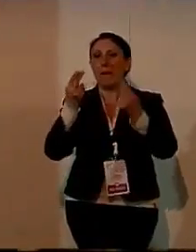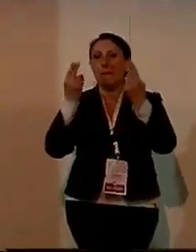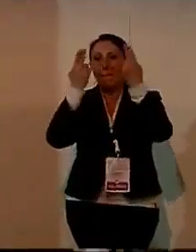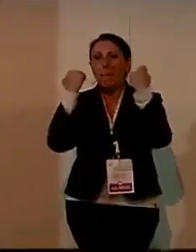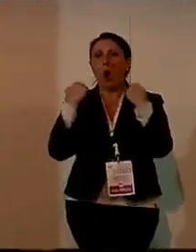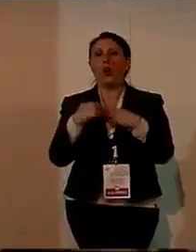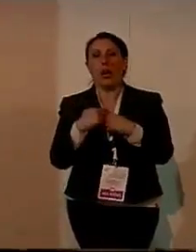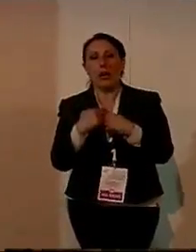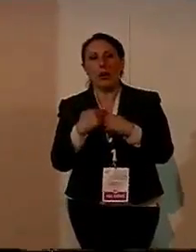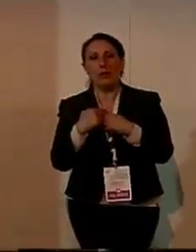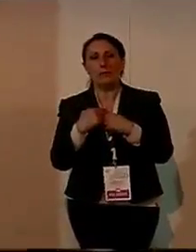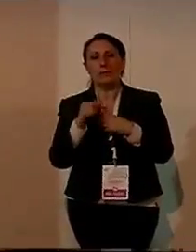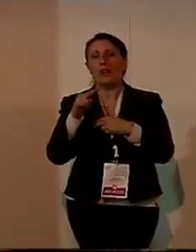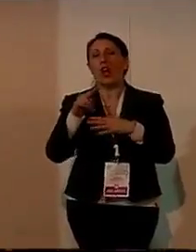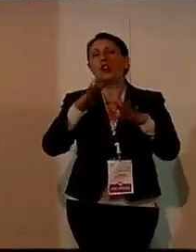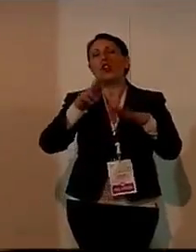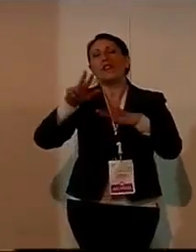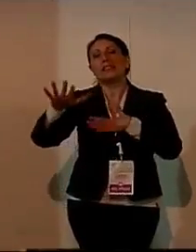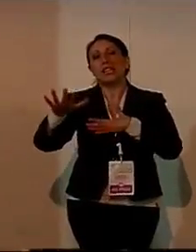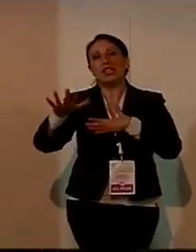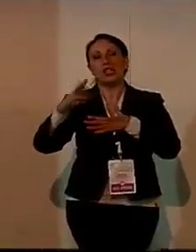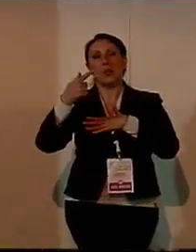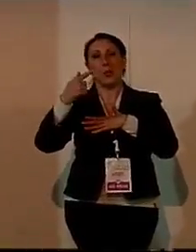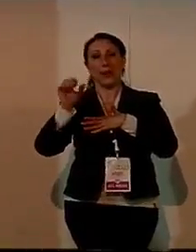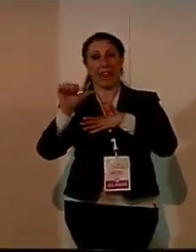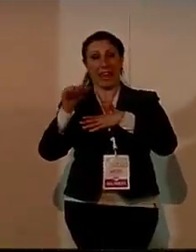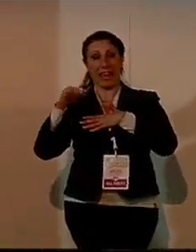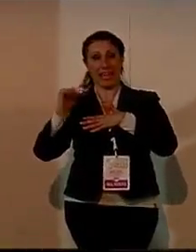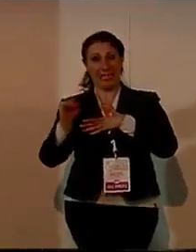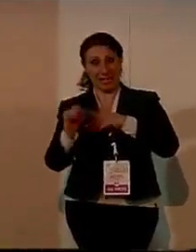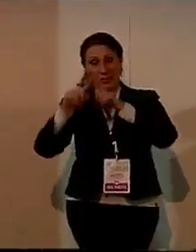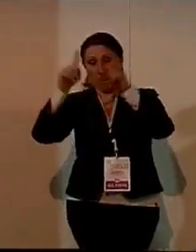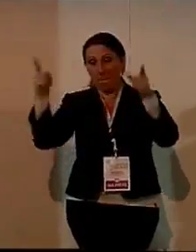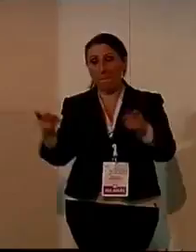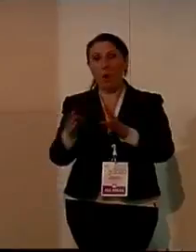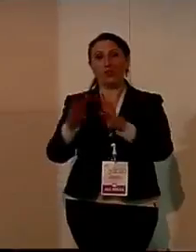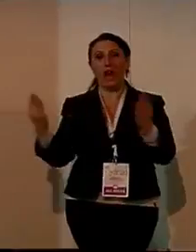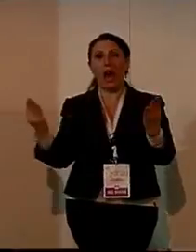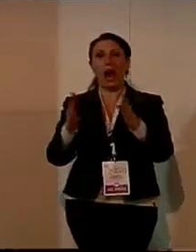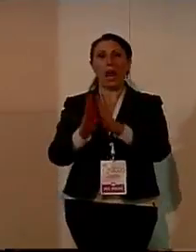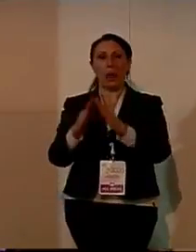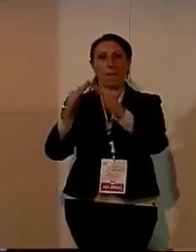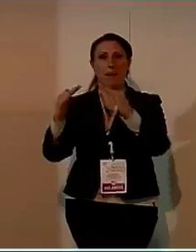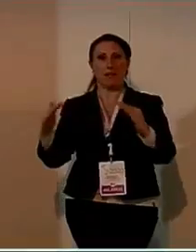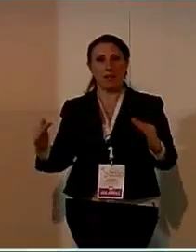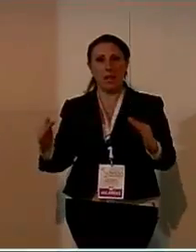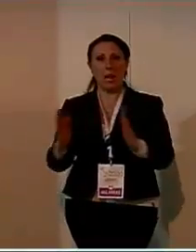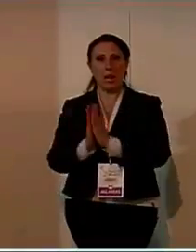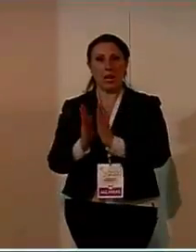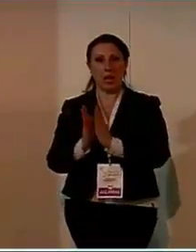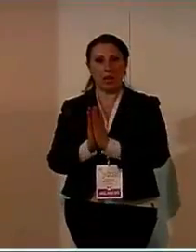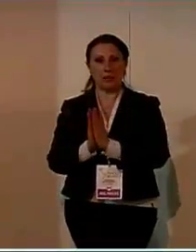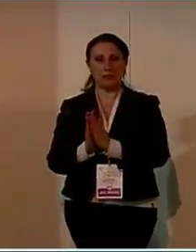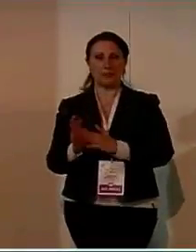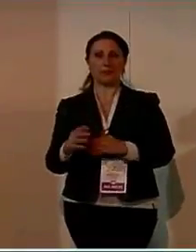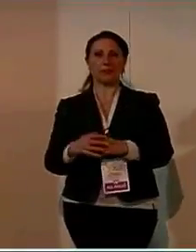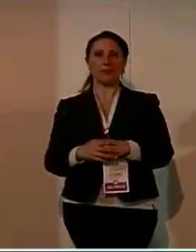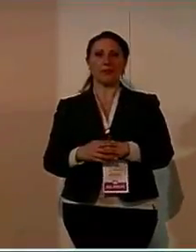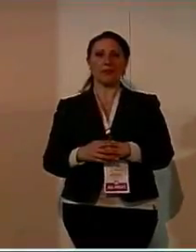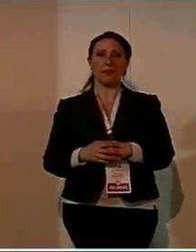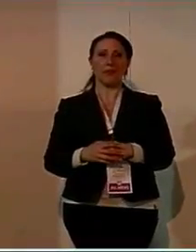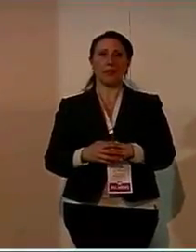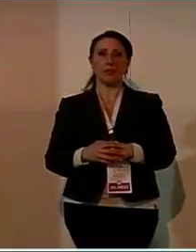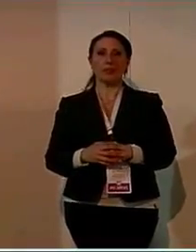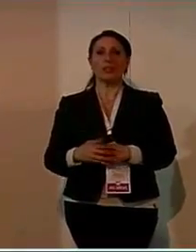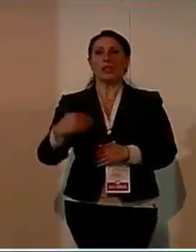95 tesi sul portale di quella basilica fu una rivoluzione in ogni senso teologico sociale politico